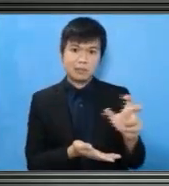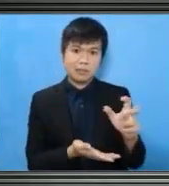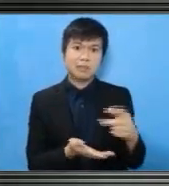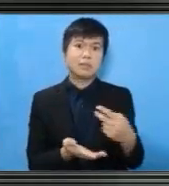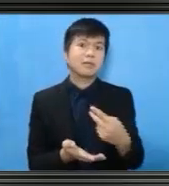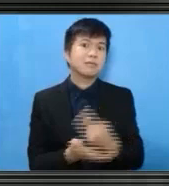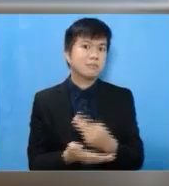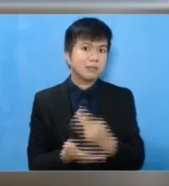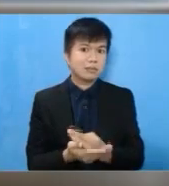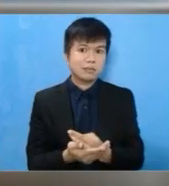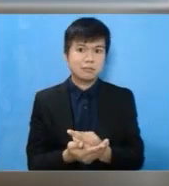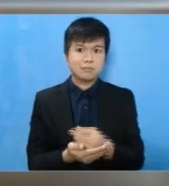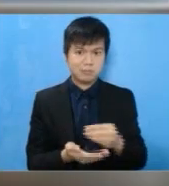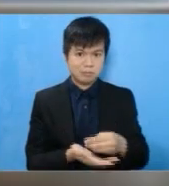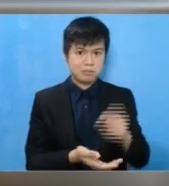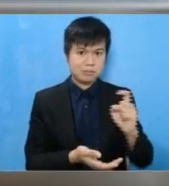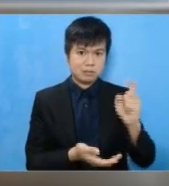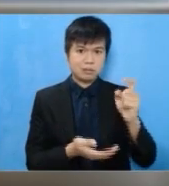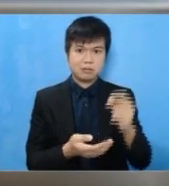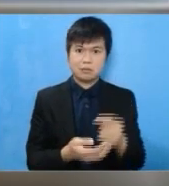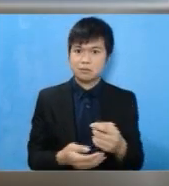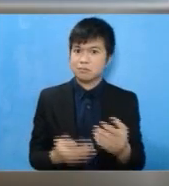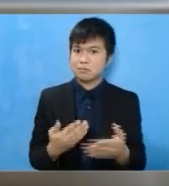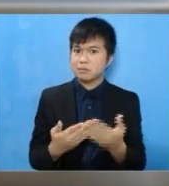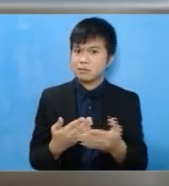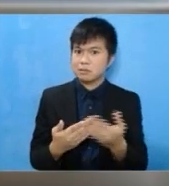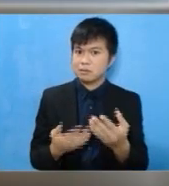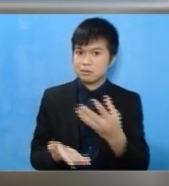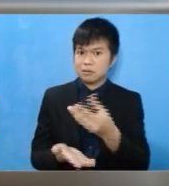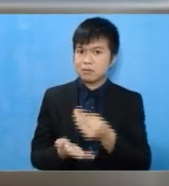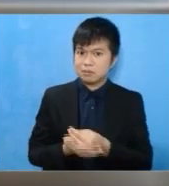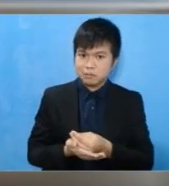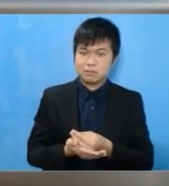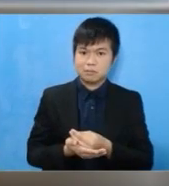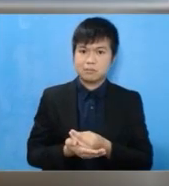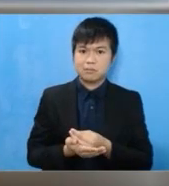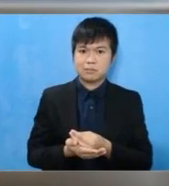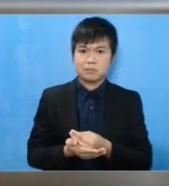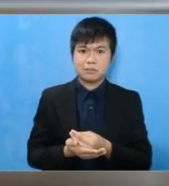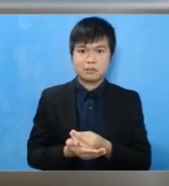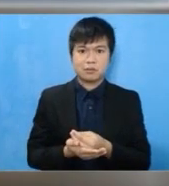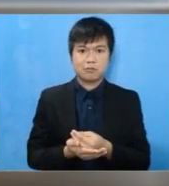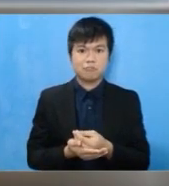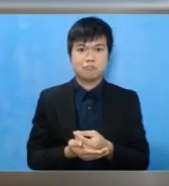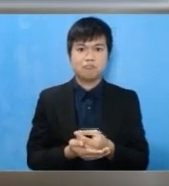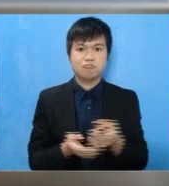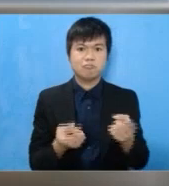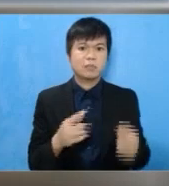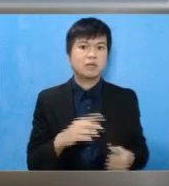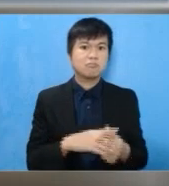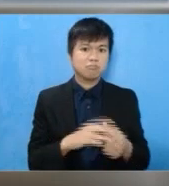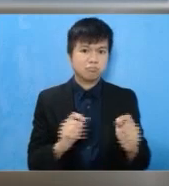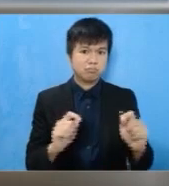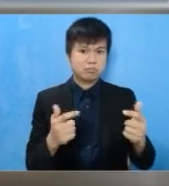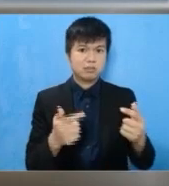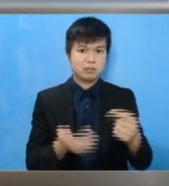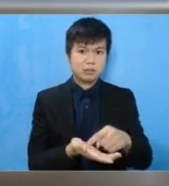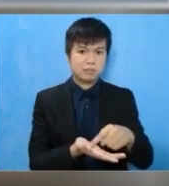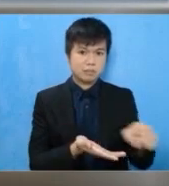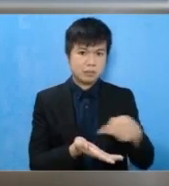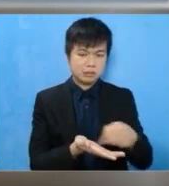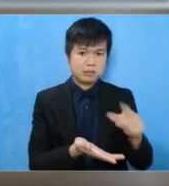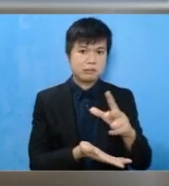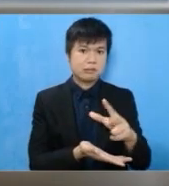money. Ang sabi po sa City Hall, pero po on the spot may mga nagbigay po doon. Yung mga kasama po namin nagbigay po ng may